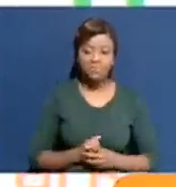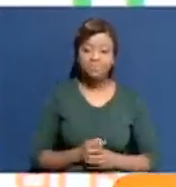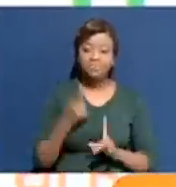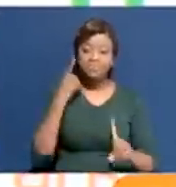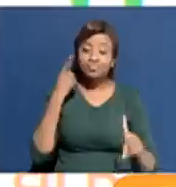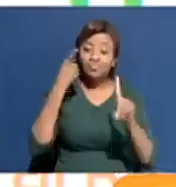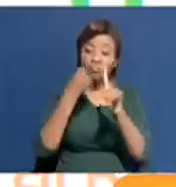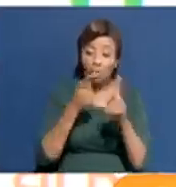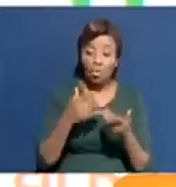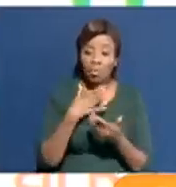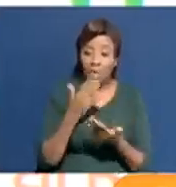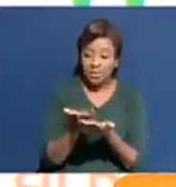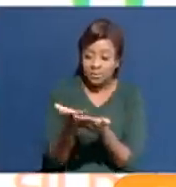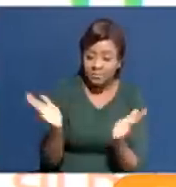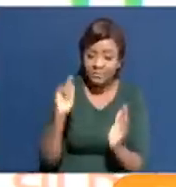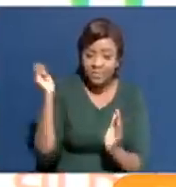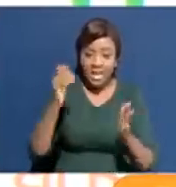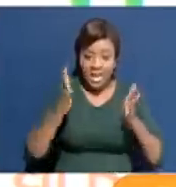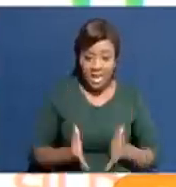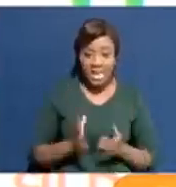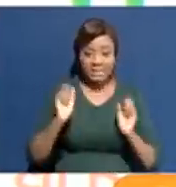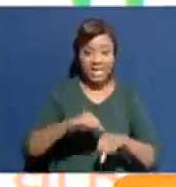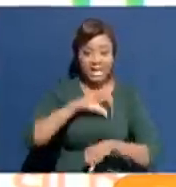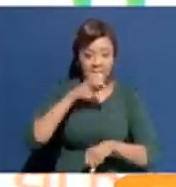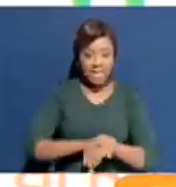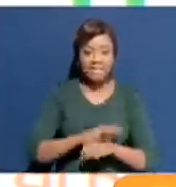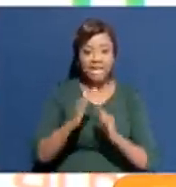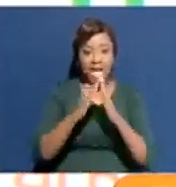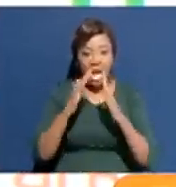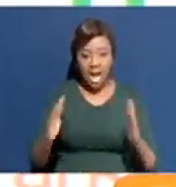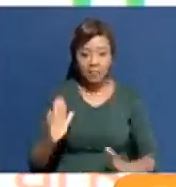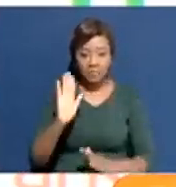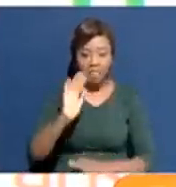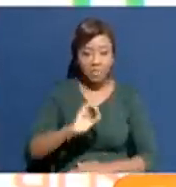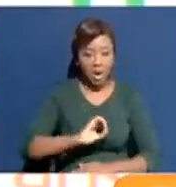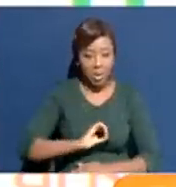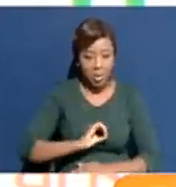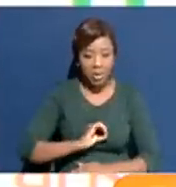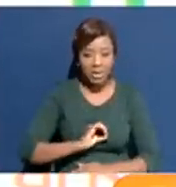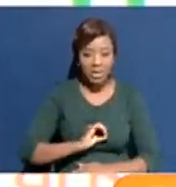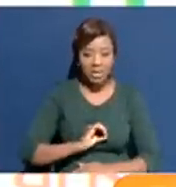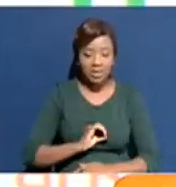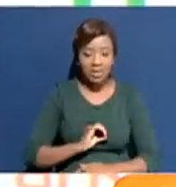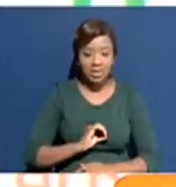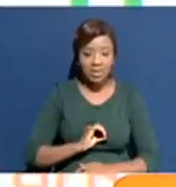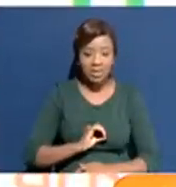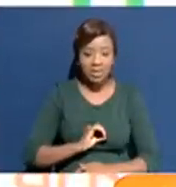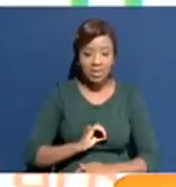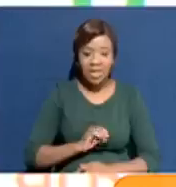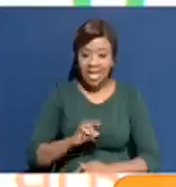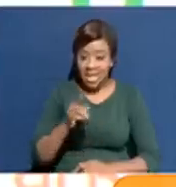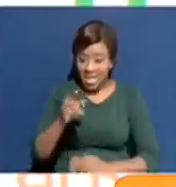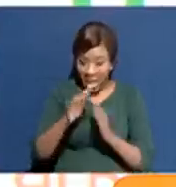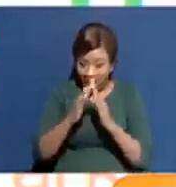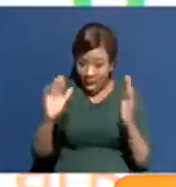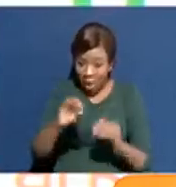kawaida anaweza kupata nyumba atanunua kwa bei ambayo inatoshana